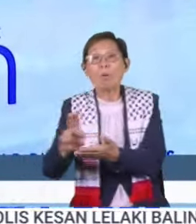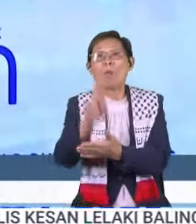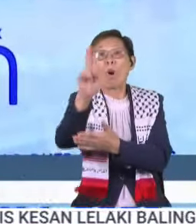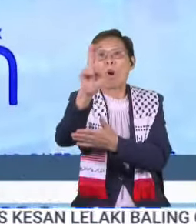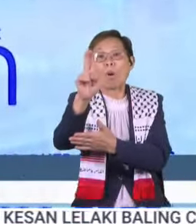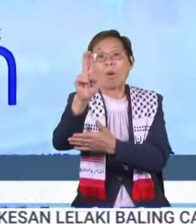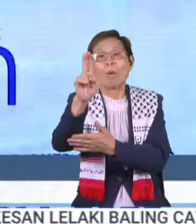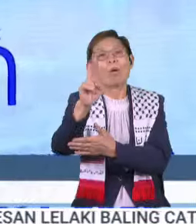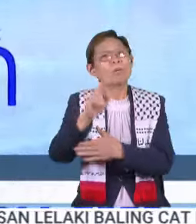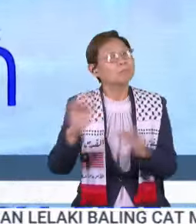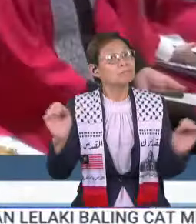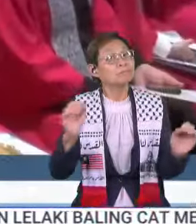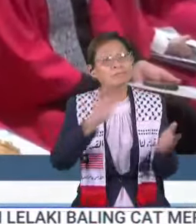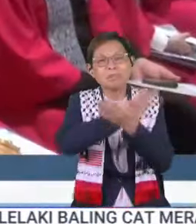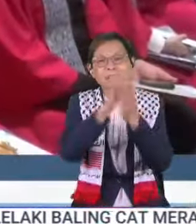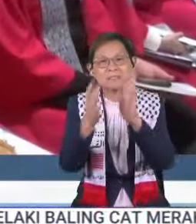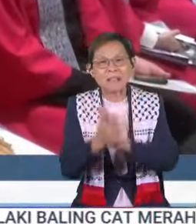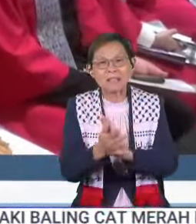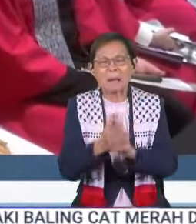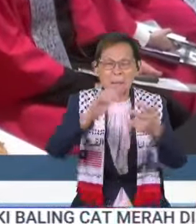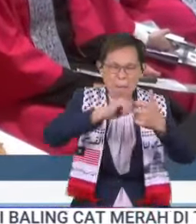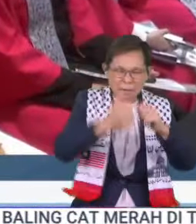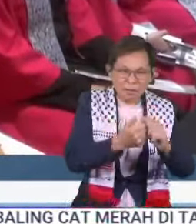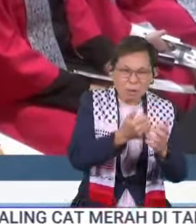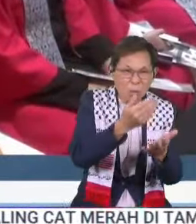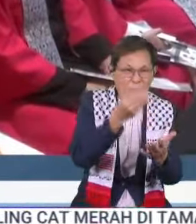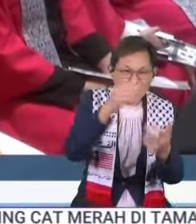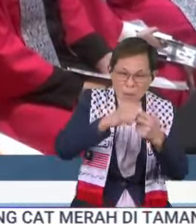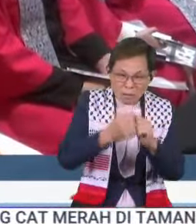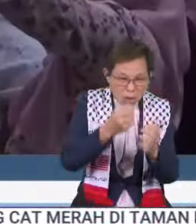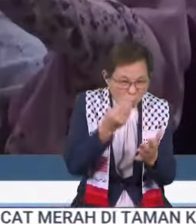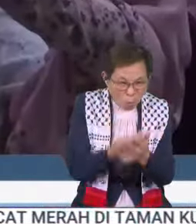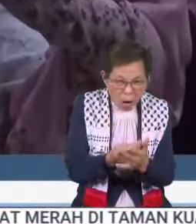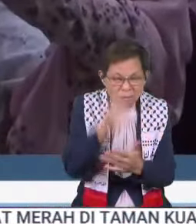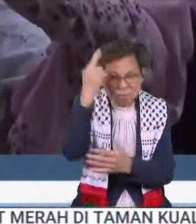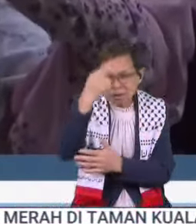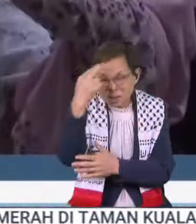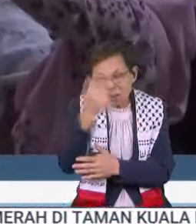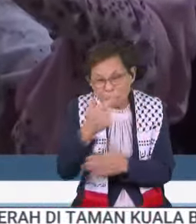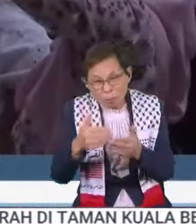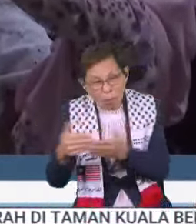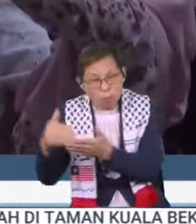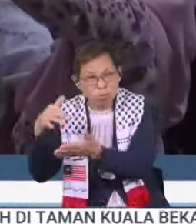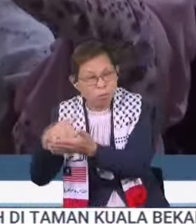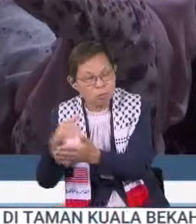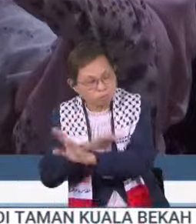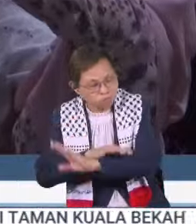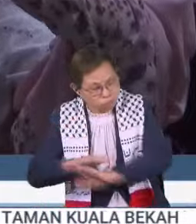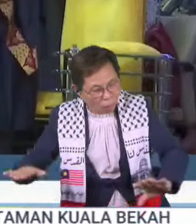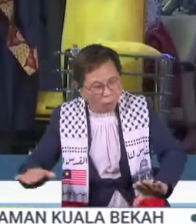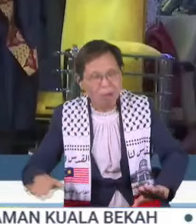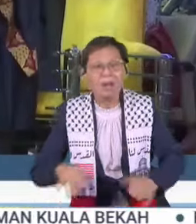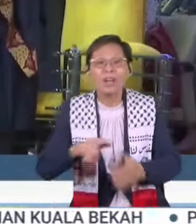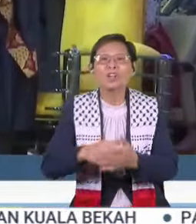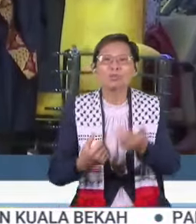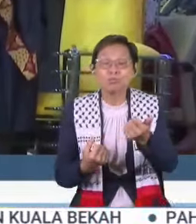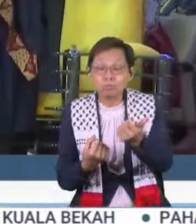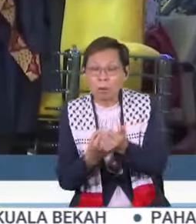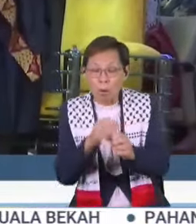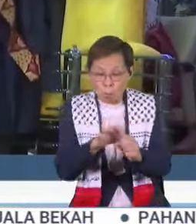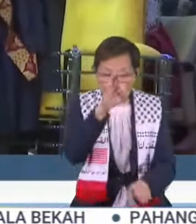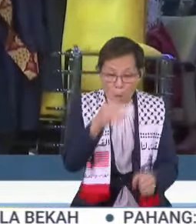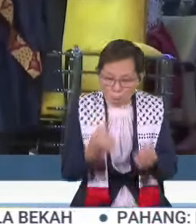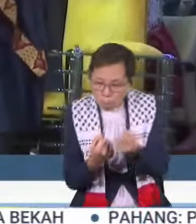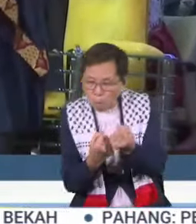lebih tinggi tanpa menjadikan kekangan kewangan sebagai alasan. Tambahnya dasar ini juga untuk memberi suntikan semangat